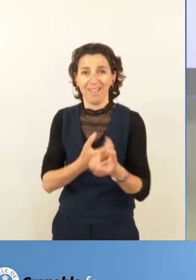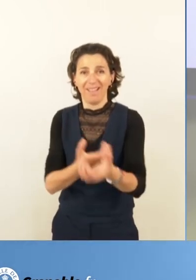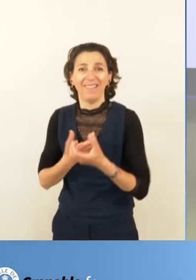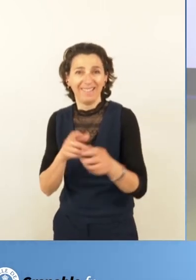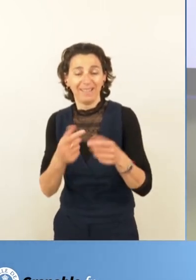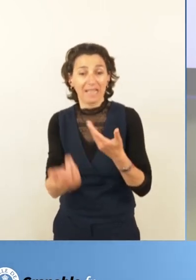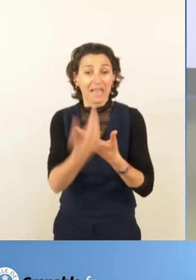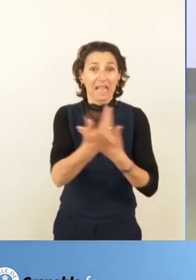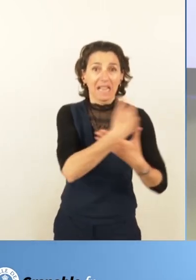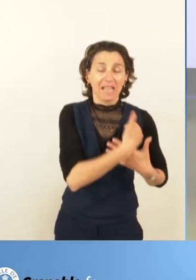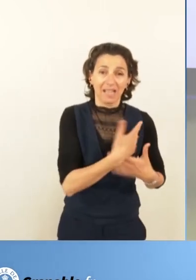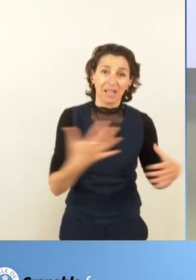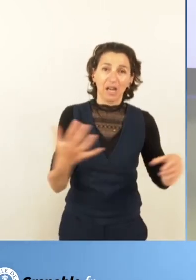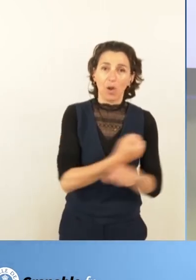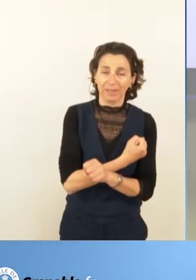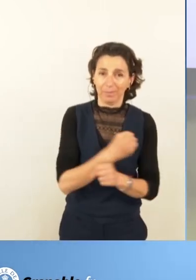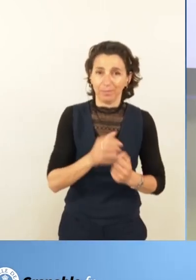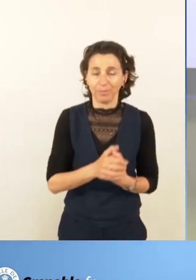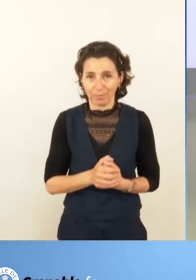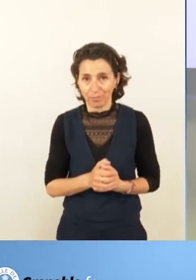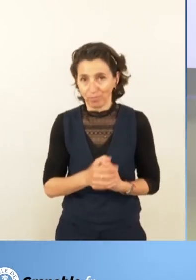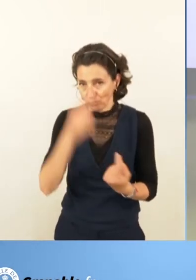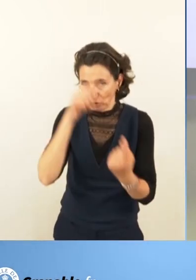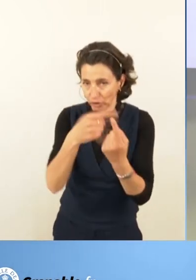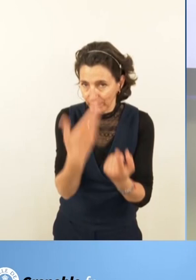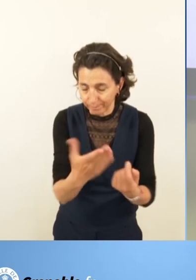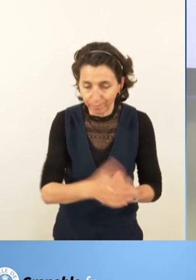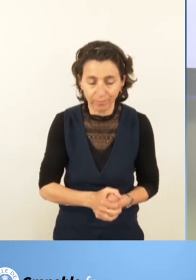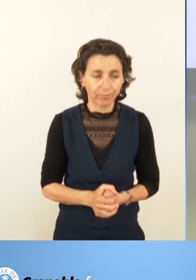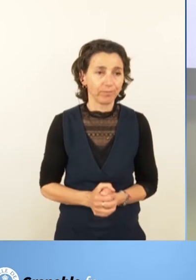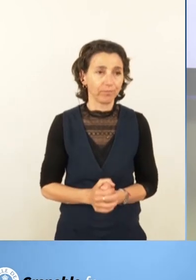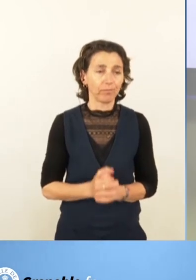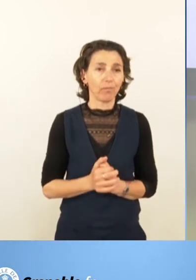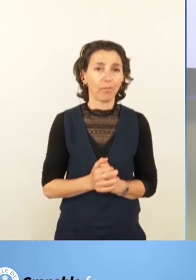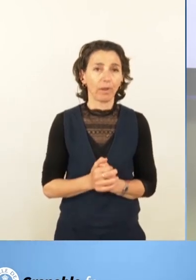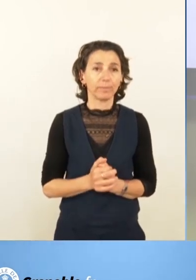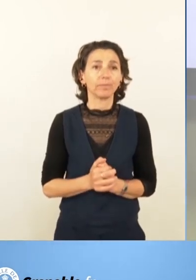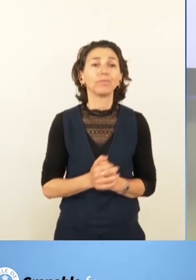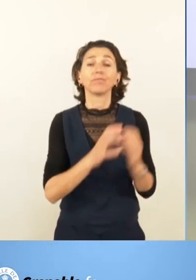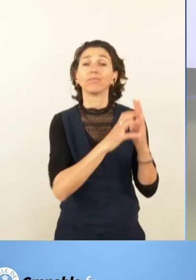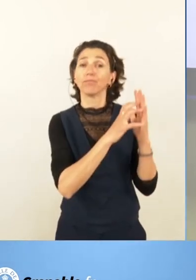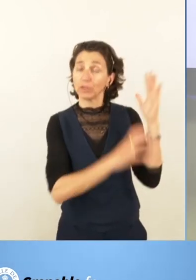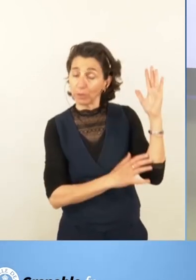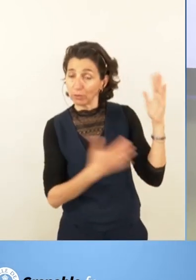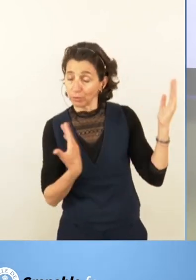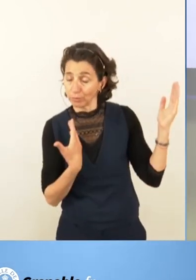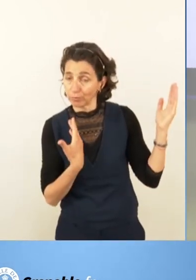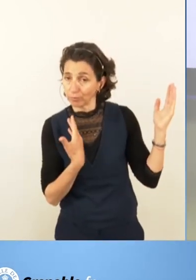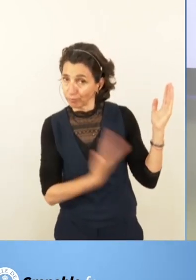très clair voilà donc les délibération que